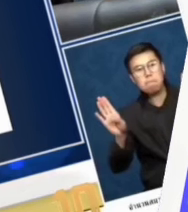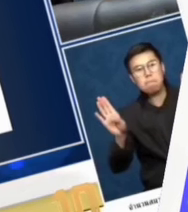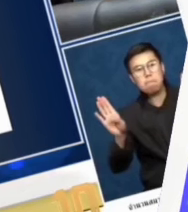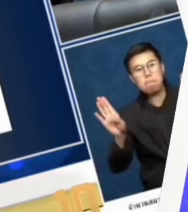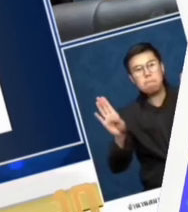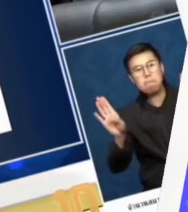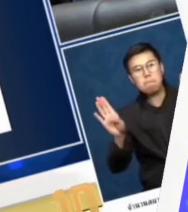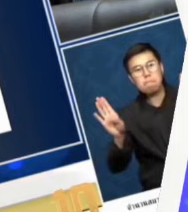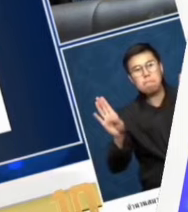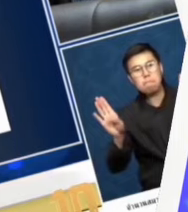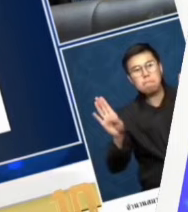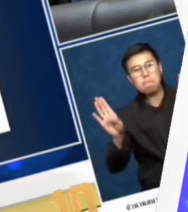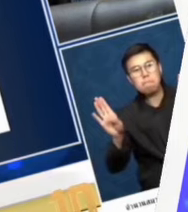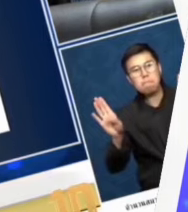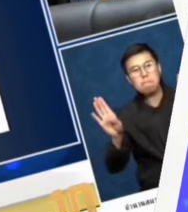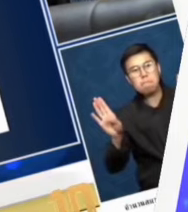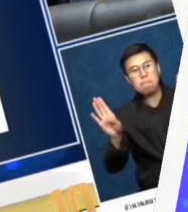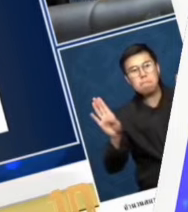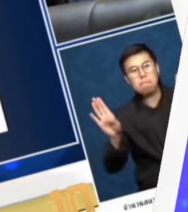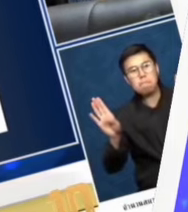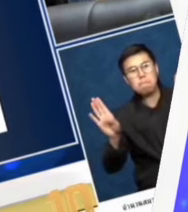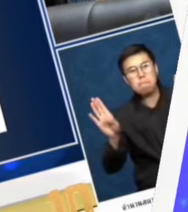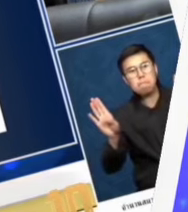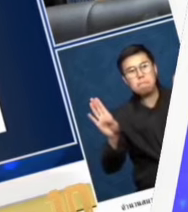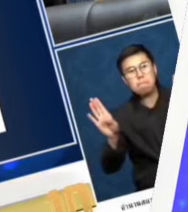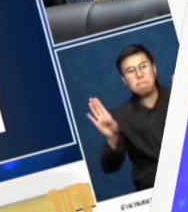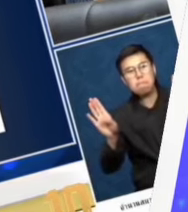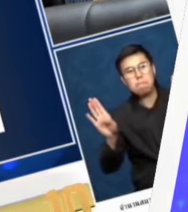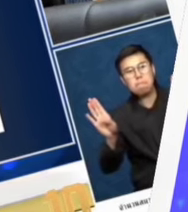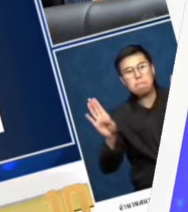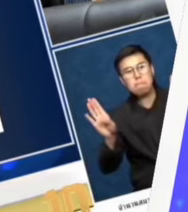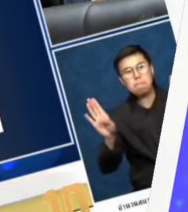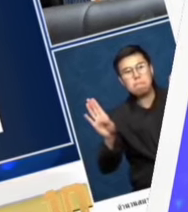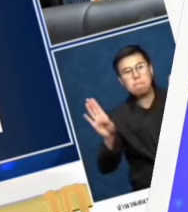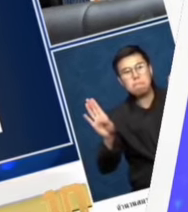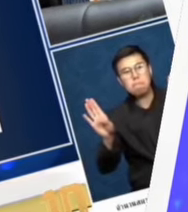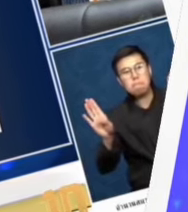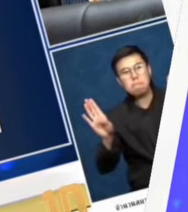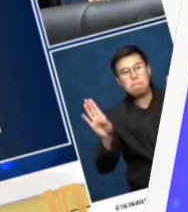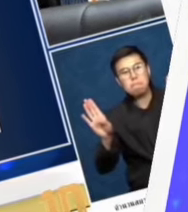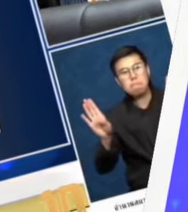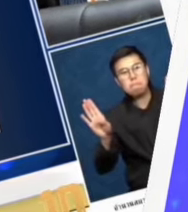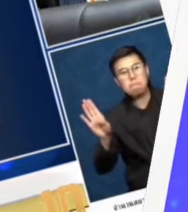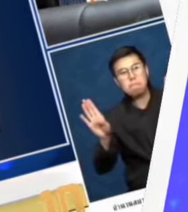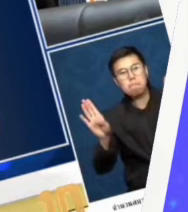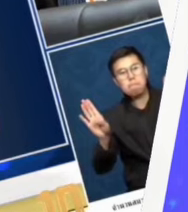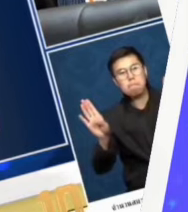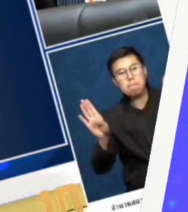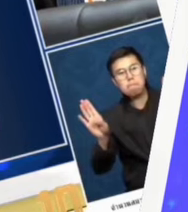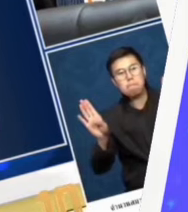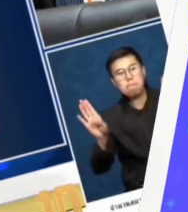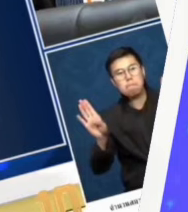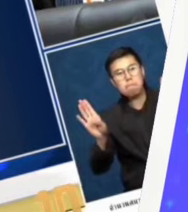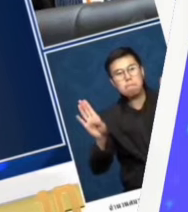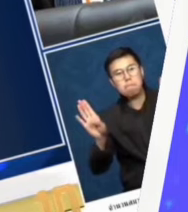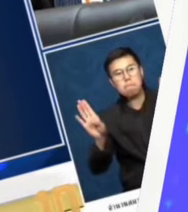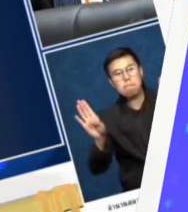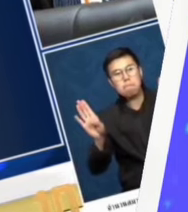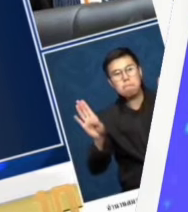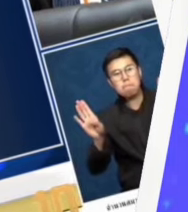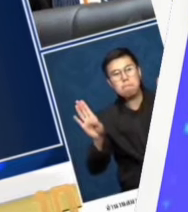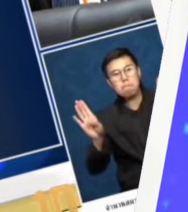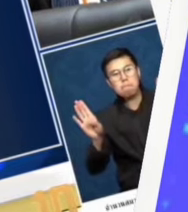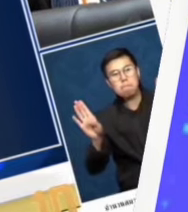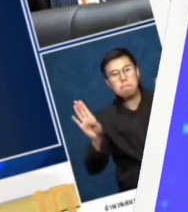เศรษฐาทวีสินและชัดชาติสิทธิพันธ์สวมเสื้อสีเหลืองร่วมจิตอาสาคีนนิ่งของกทม.เฉลิมพ